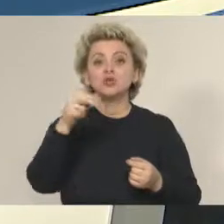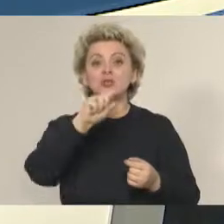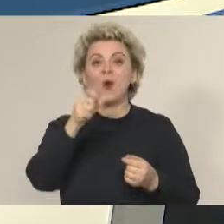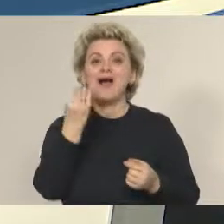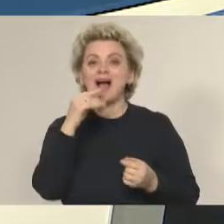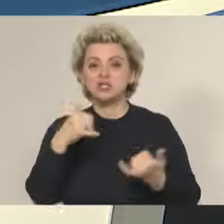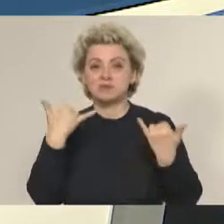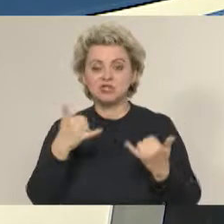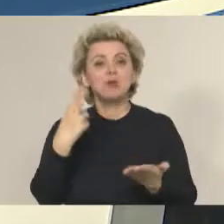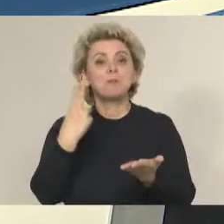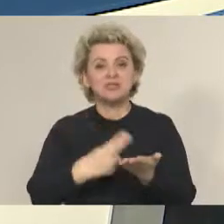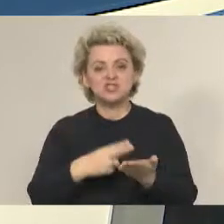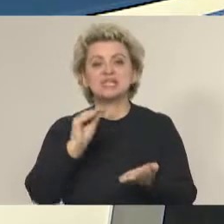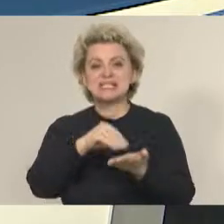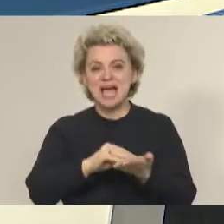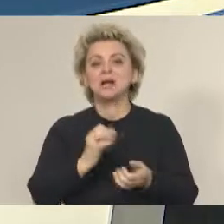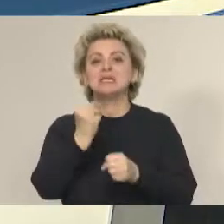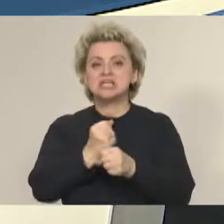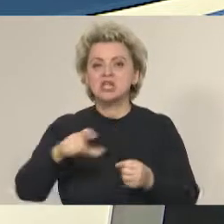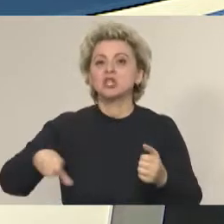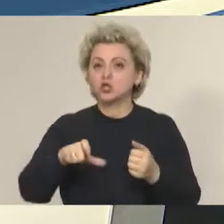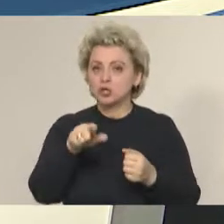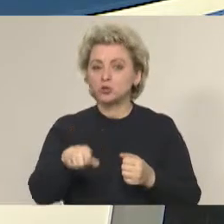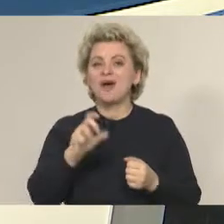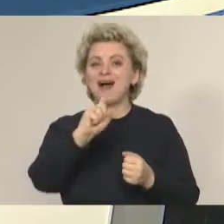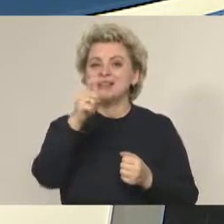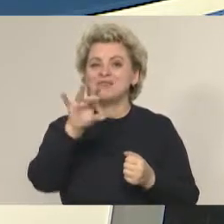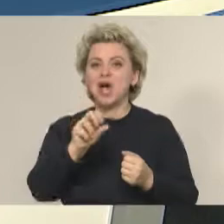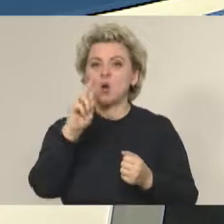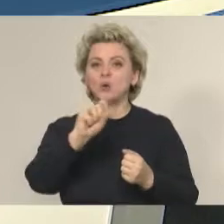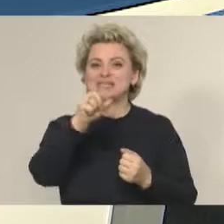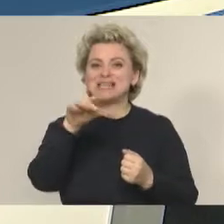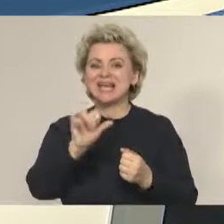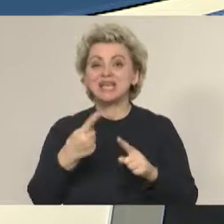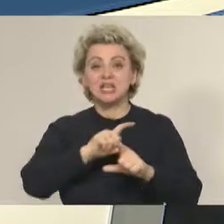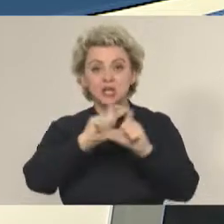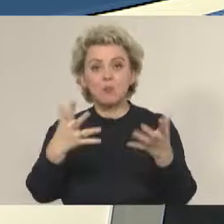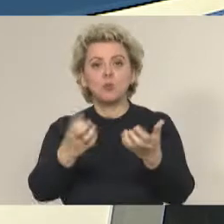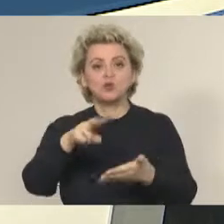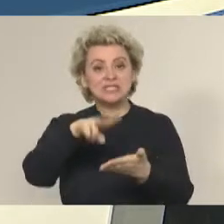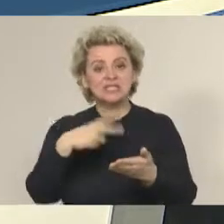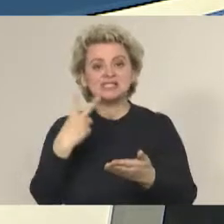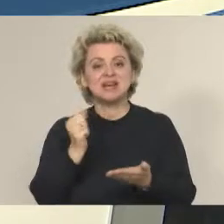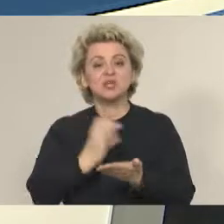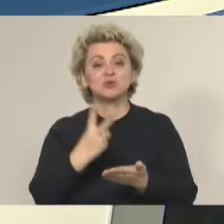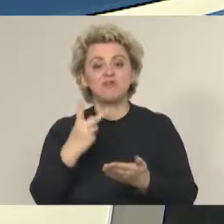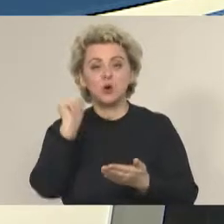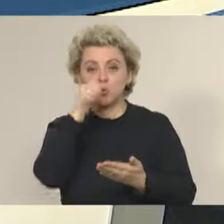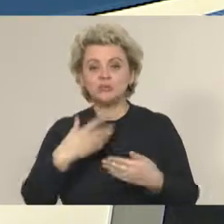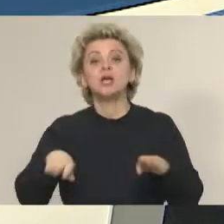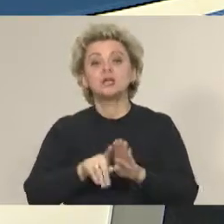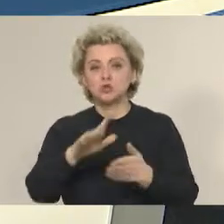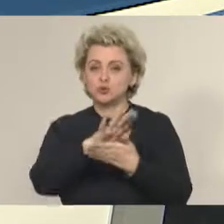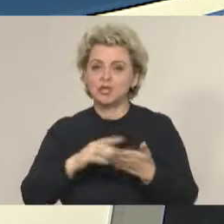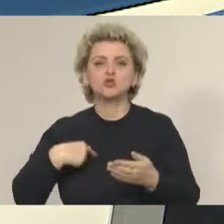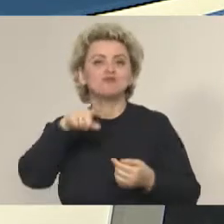Мишкино качество теперь подтверждено знаком «Сделано на Дону». Халва и казинаки этой компании получили сертификат сразу на 2 года. Так что дальше у